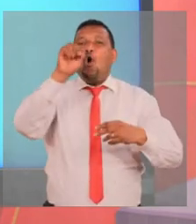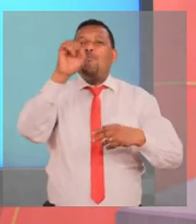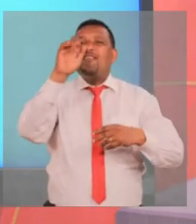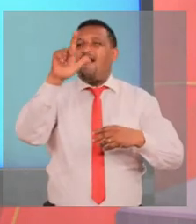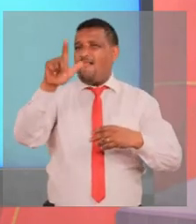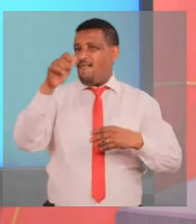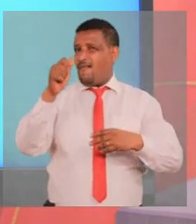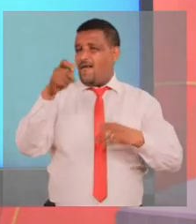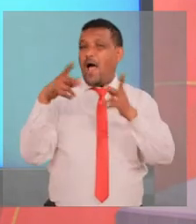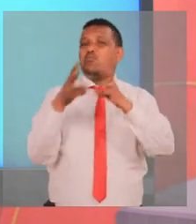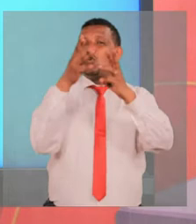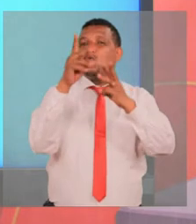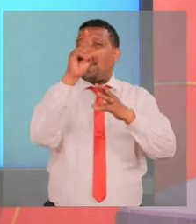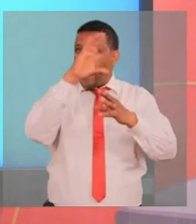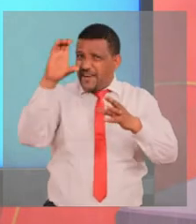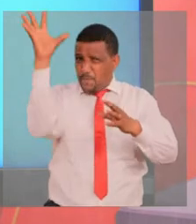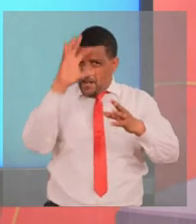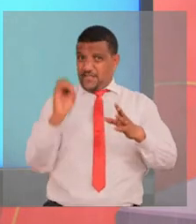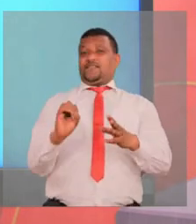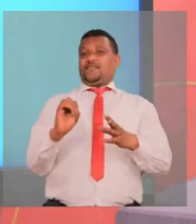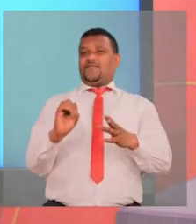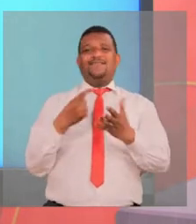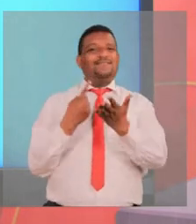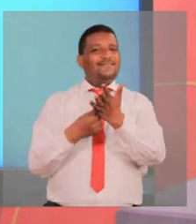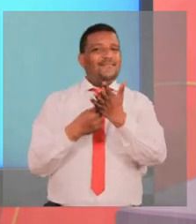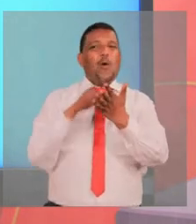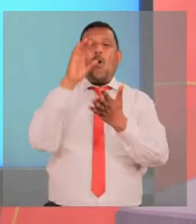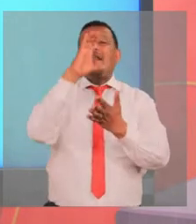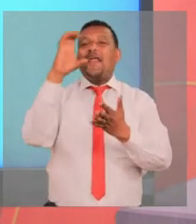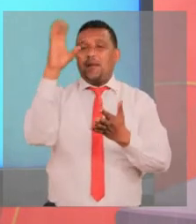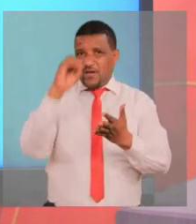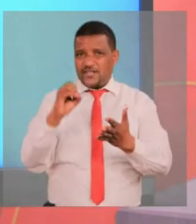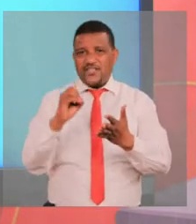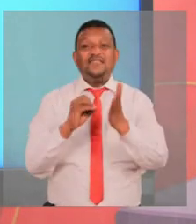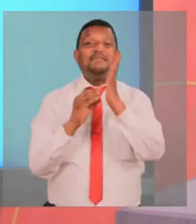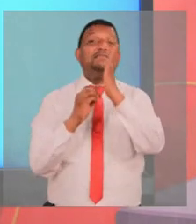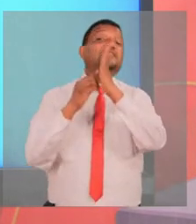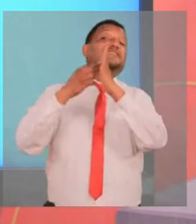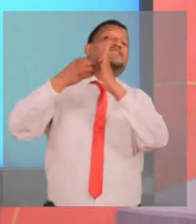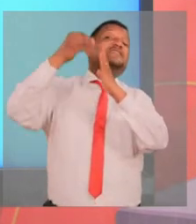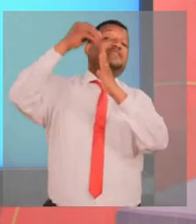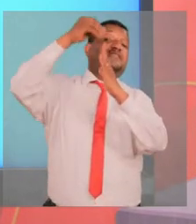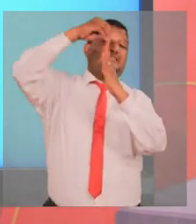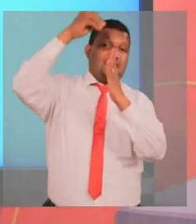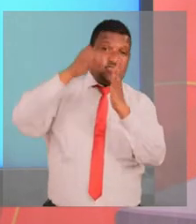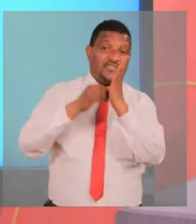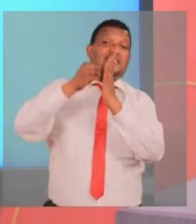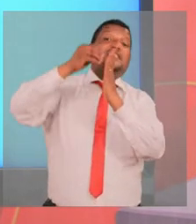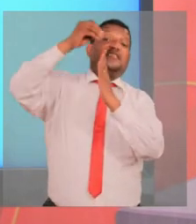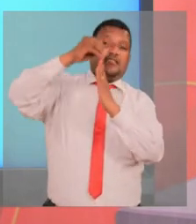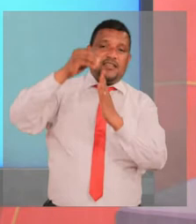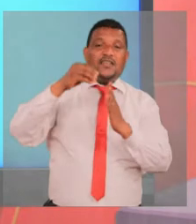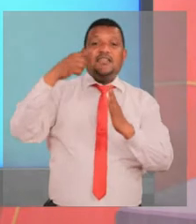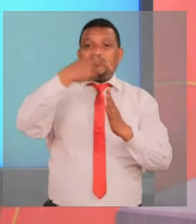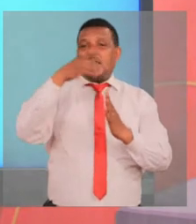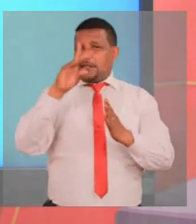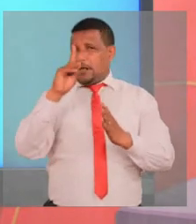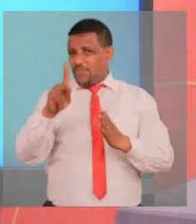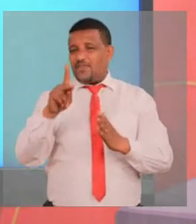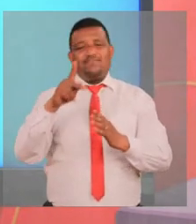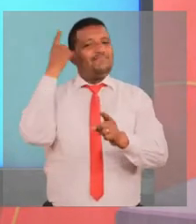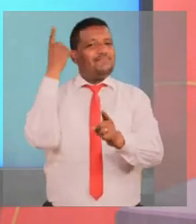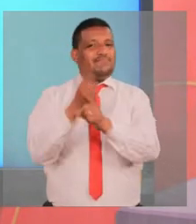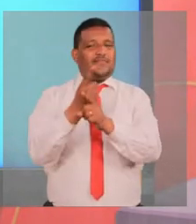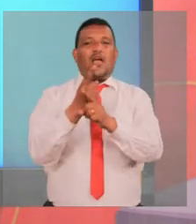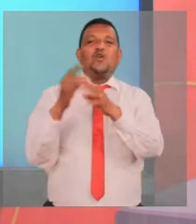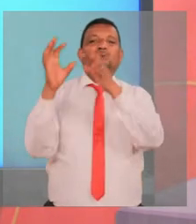इस 100% व्हाट इस 100% इंक्रीज इन जीडीपी इज